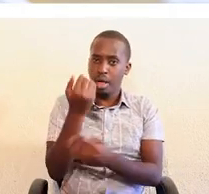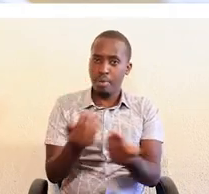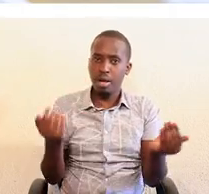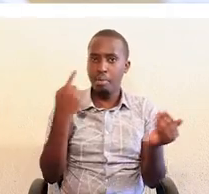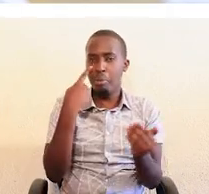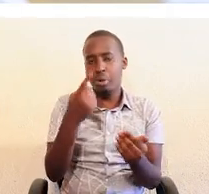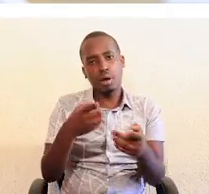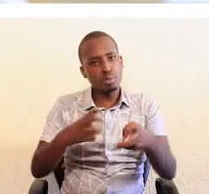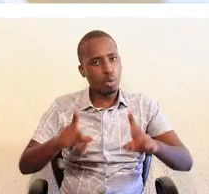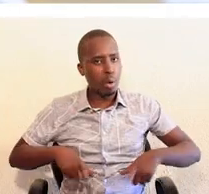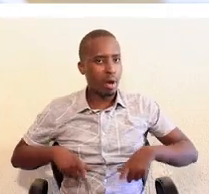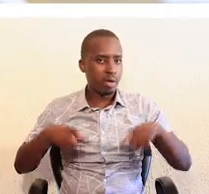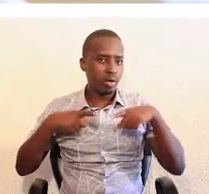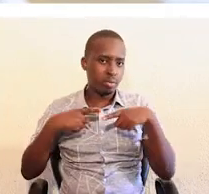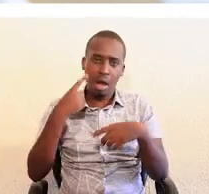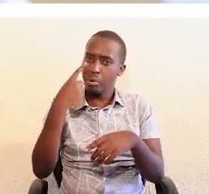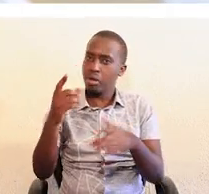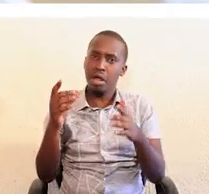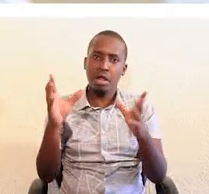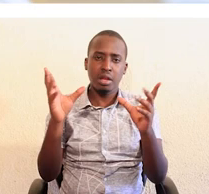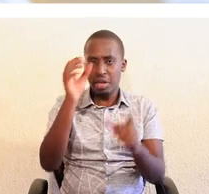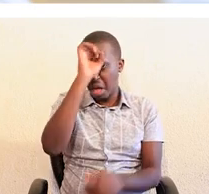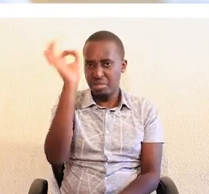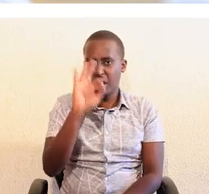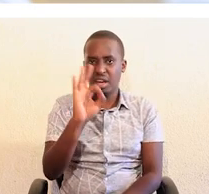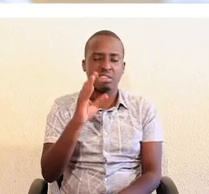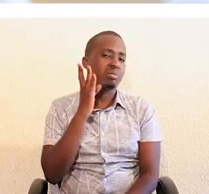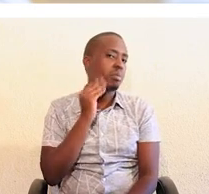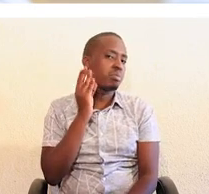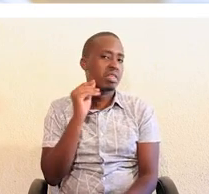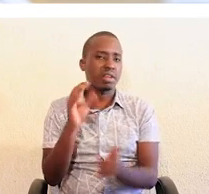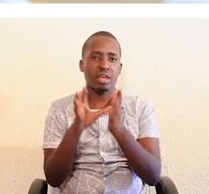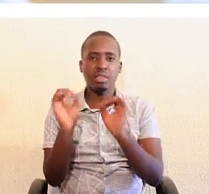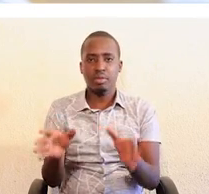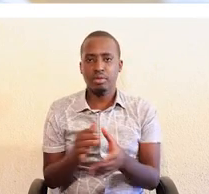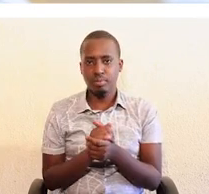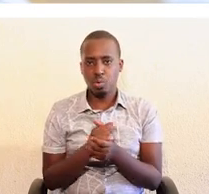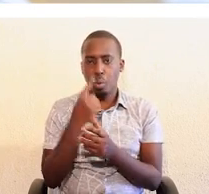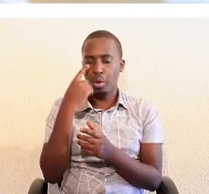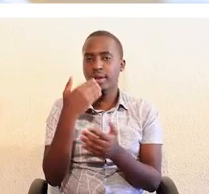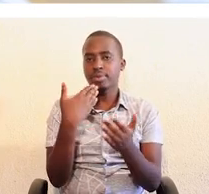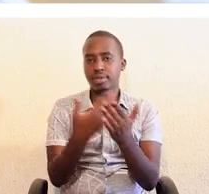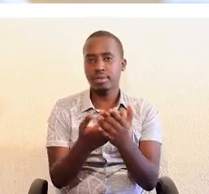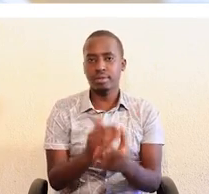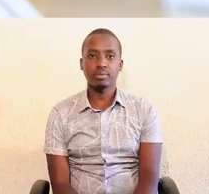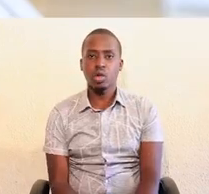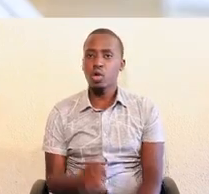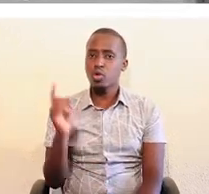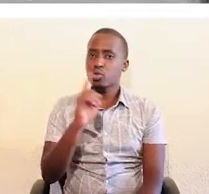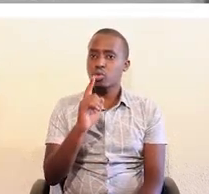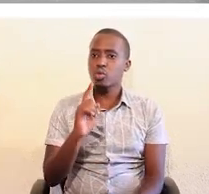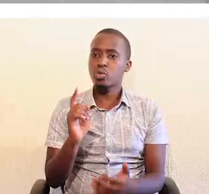nabo barebye abo bana babona ko babaho ubona nta gitangaje bamaze kubamenyera ubona ari